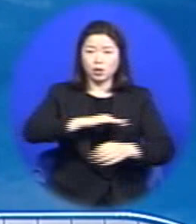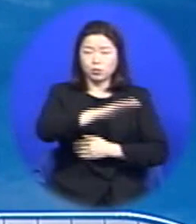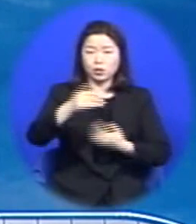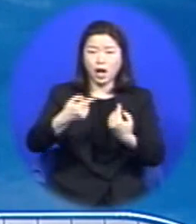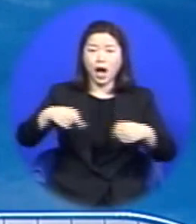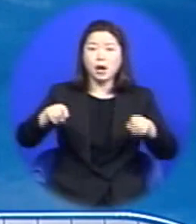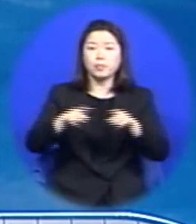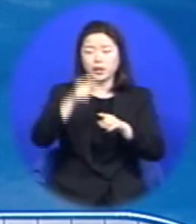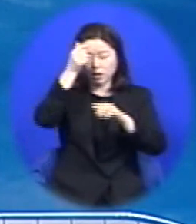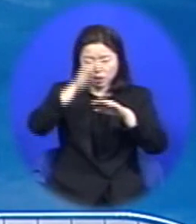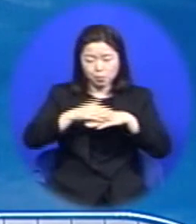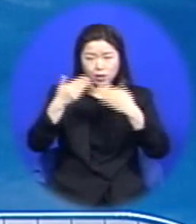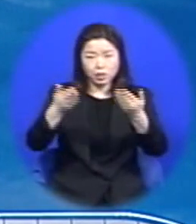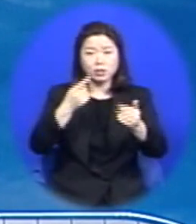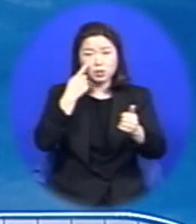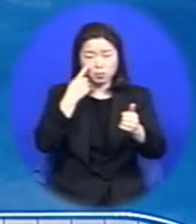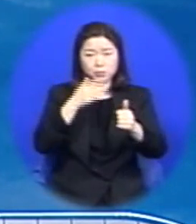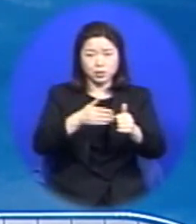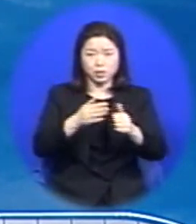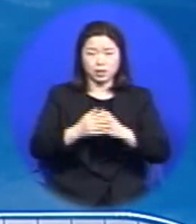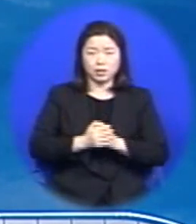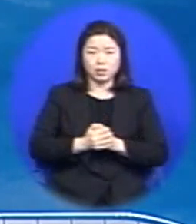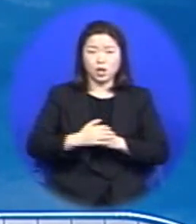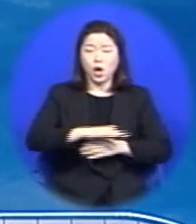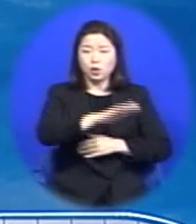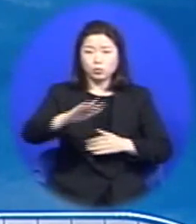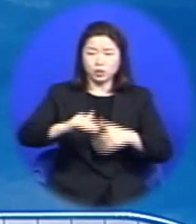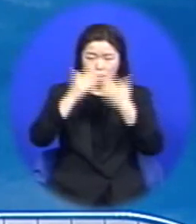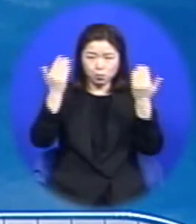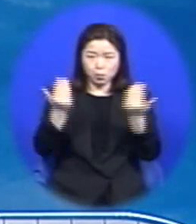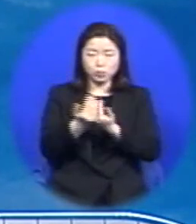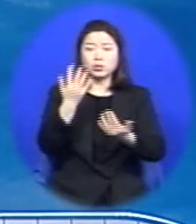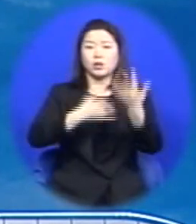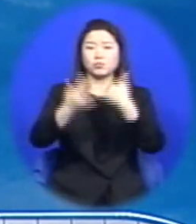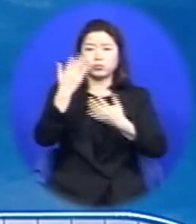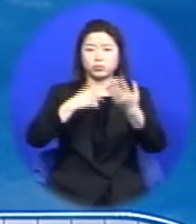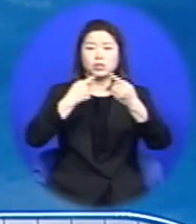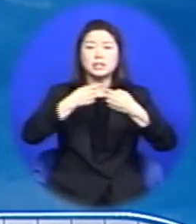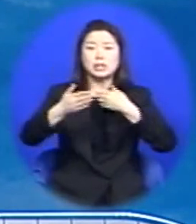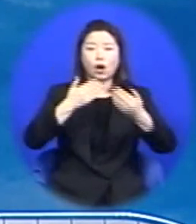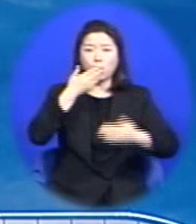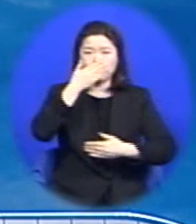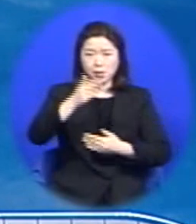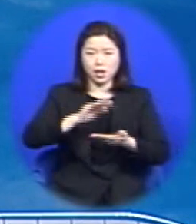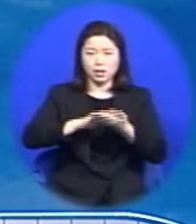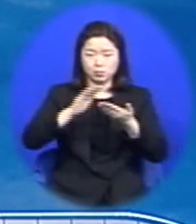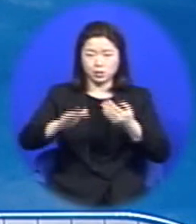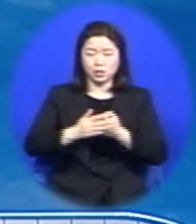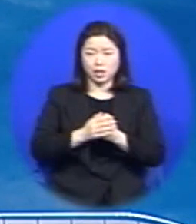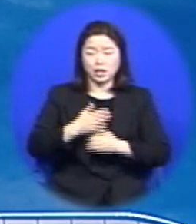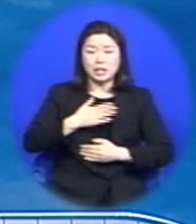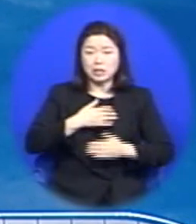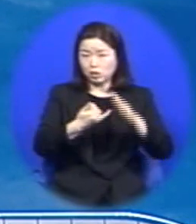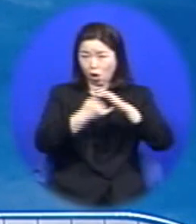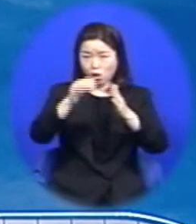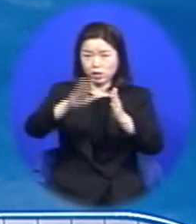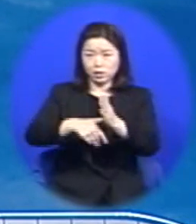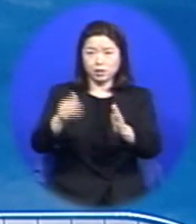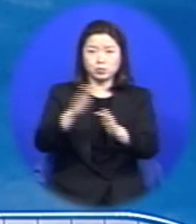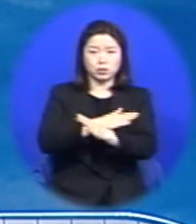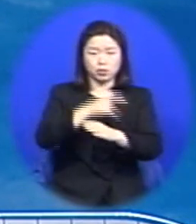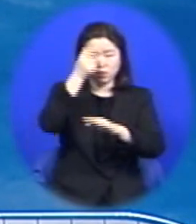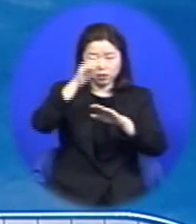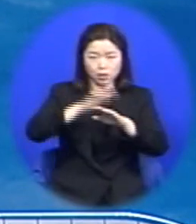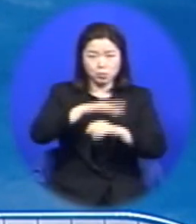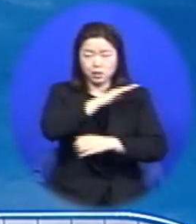예배해 보십시다. 그러면 우리 모두가 다 불을 경험하게 됩니다. 저는 어릴 때부터 예배 제대로